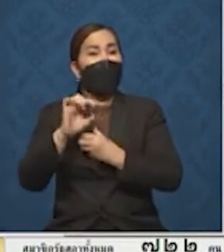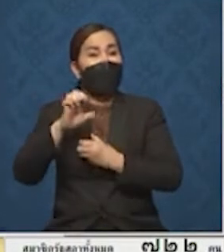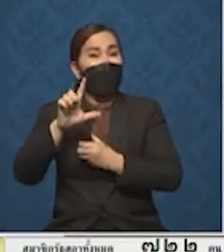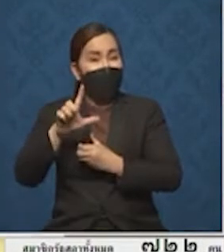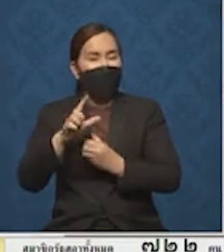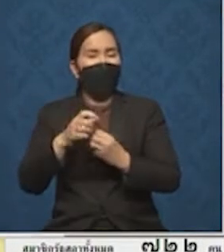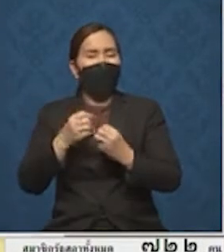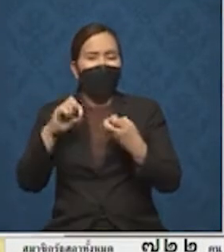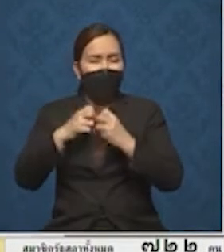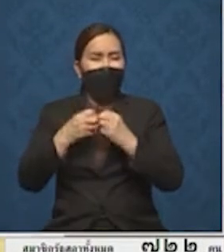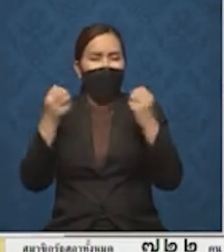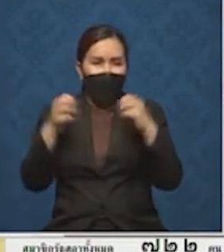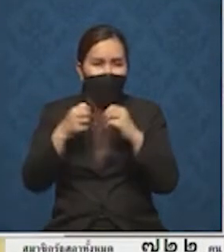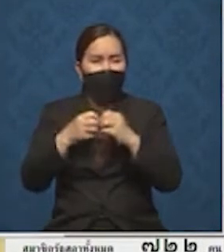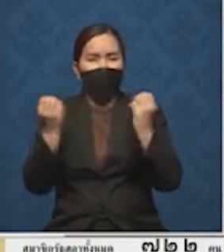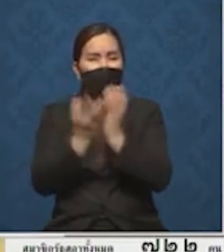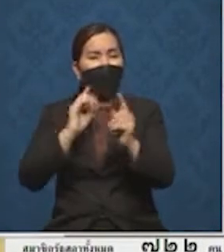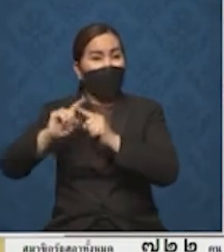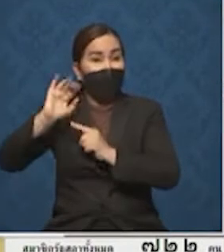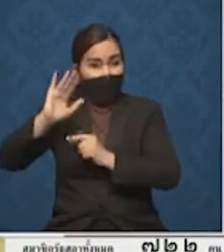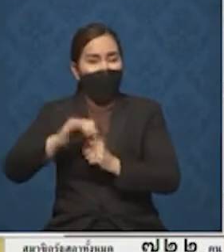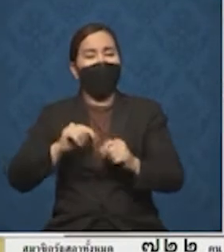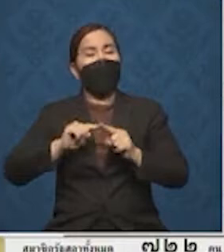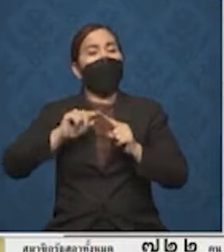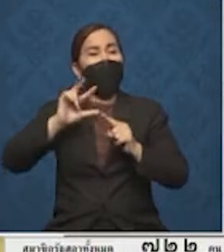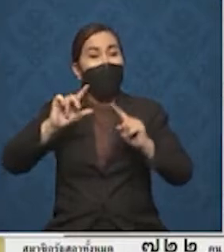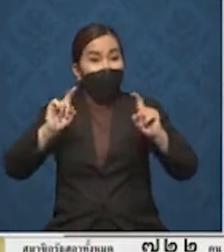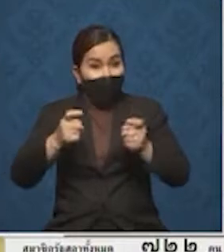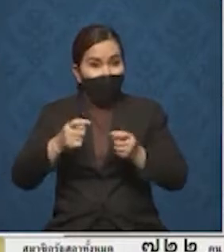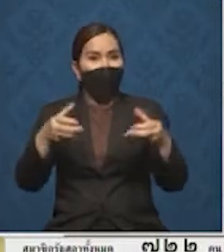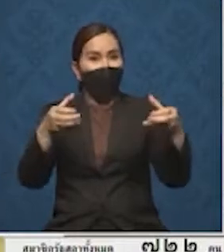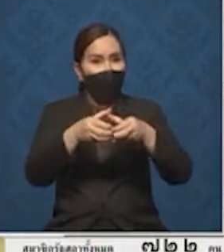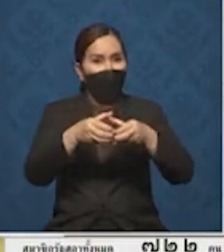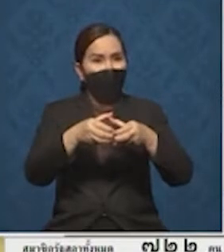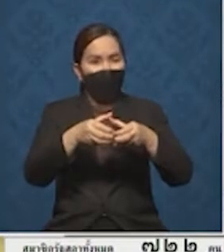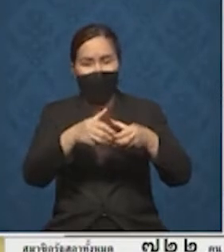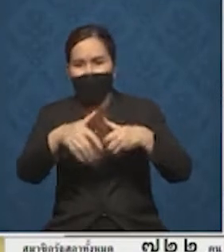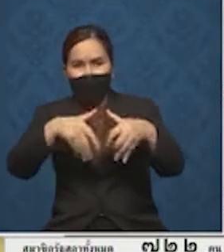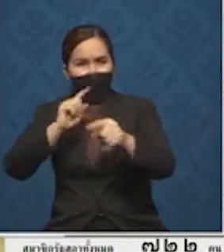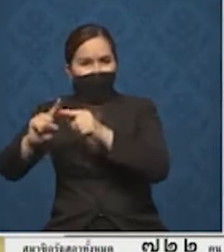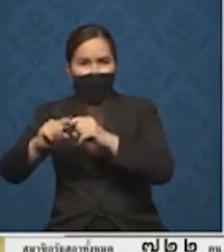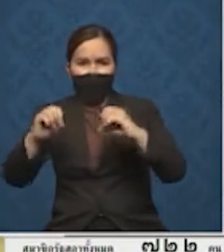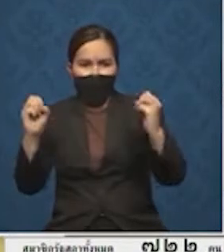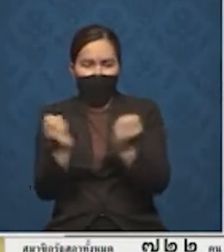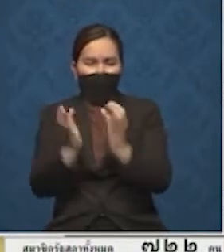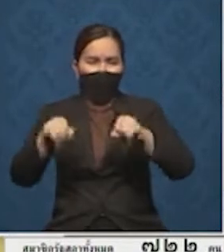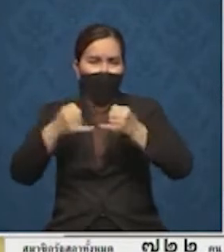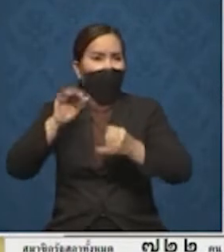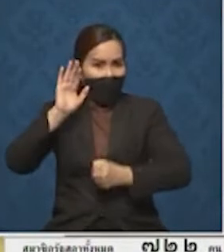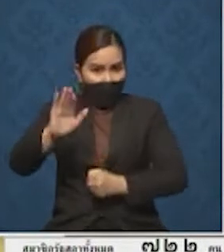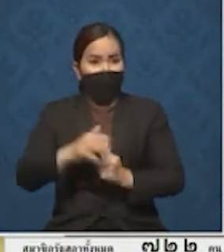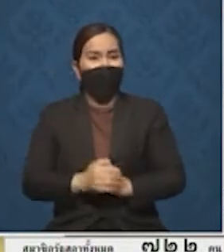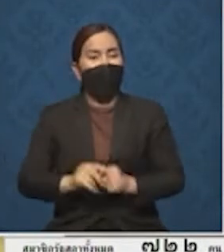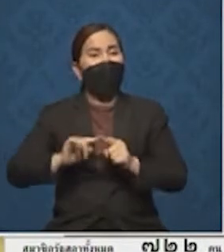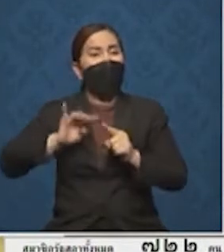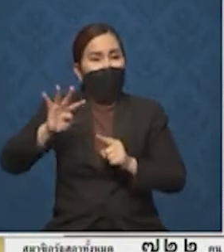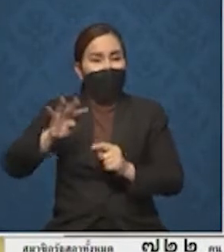3. อาจต่อให้เกิดฟาร์มแตกแยกระหว่างชนชาติ4. ขอบงำรอเป